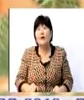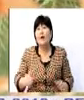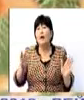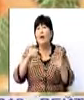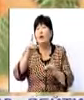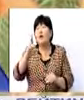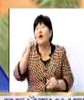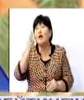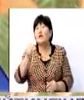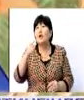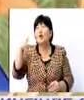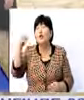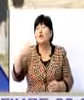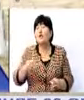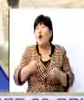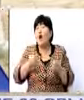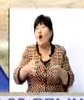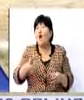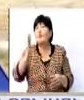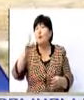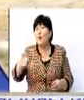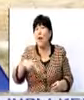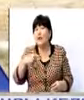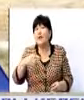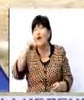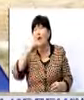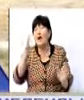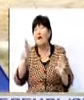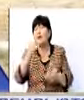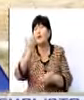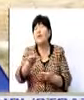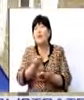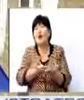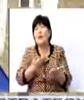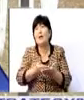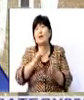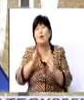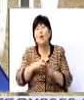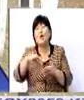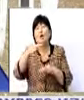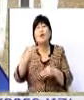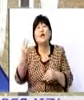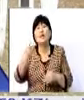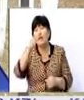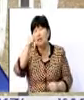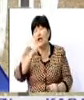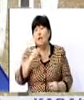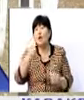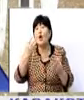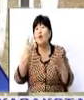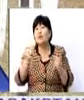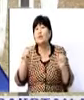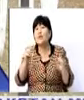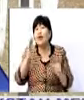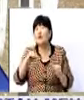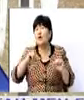Синоптиктер қарашада күн райының қалыпты болатынын айтуда. Қазгидромет берген мәліметтерге сүйенсек, күздің екінші айында күн салқындай